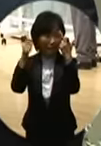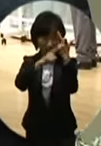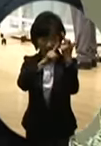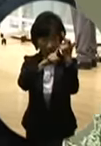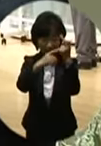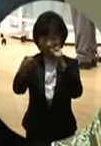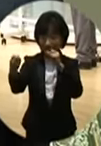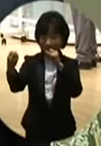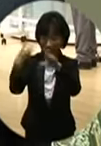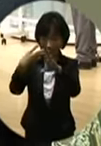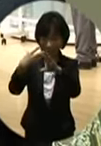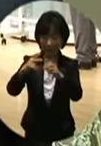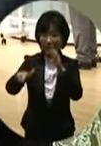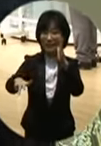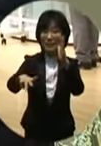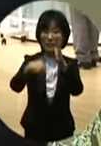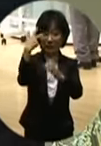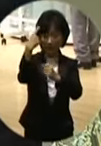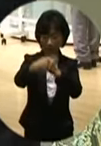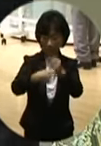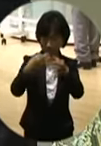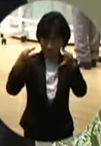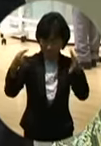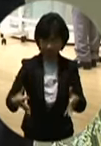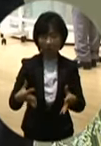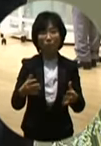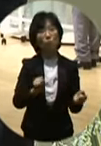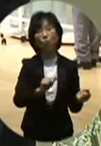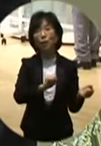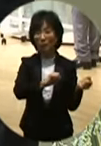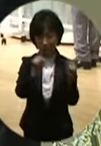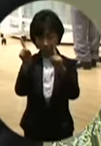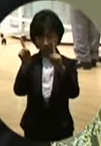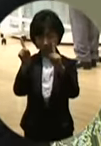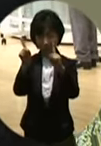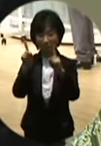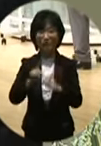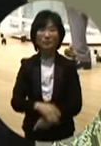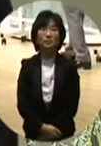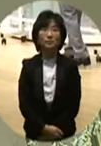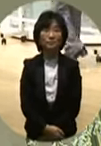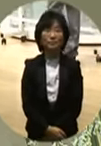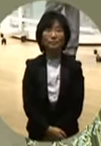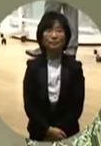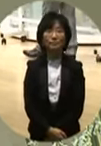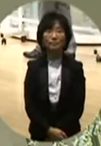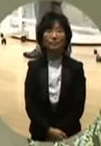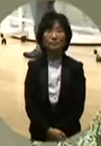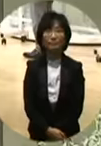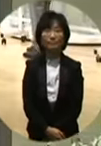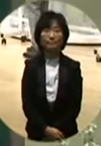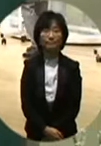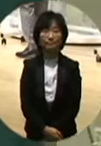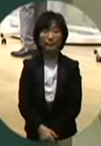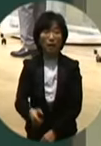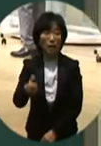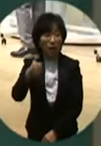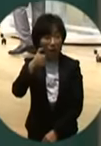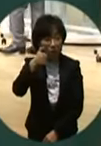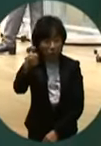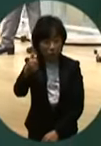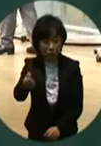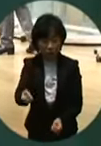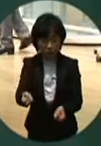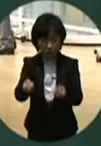700년 만에 회복되는 거예요. As you know, the covenant that was given to them in Mount of Olives that was restored in 700 years. 오순절 날이 이미